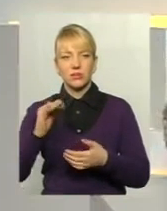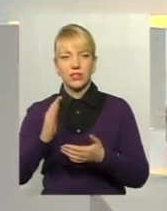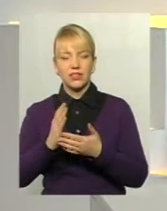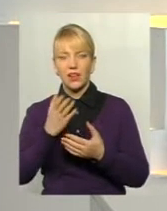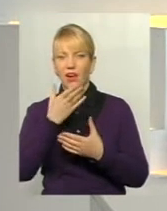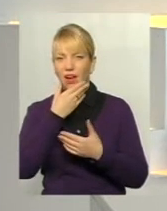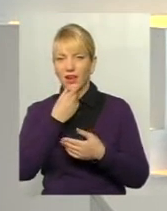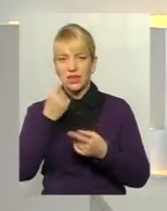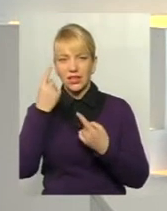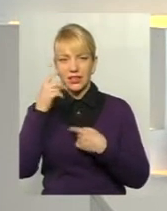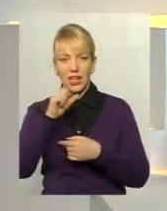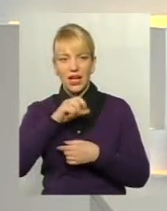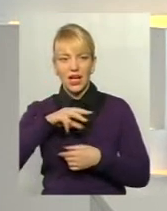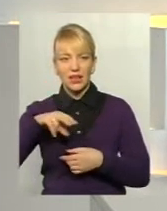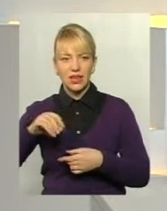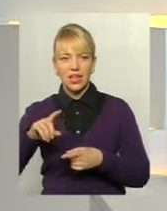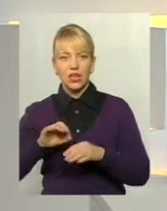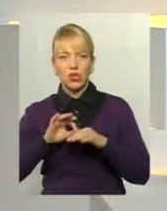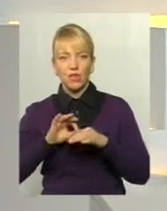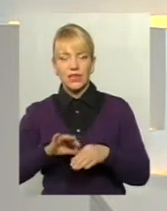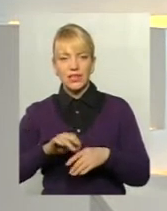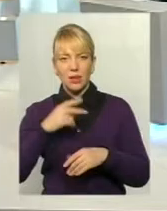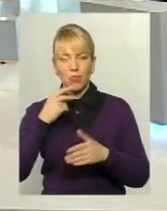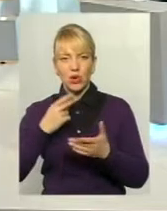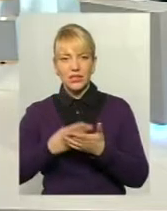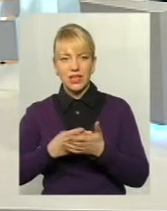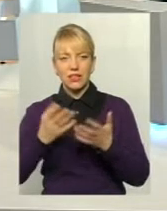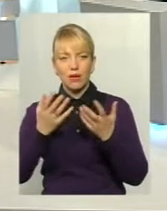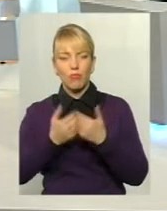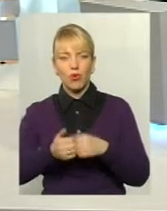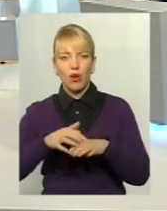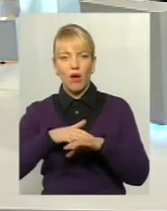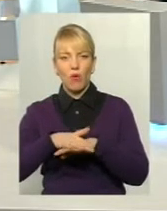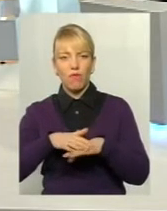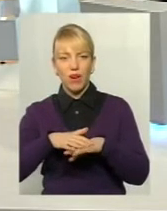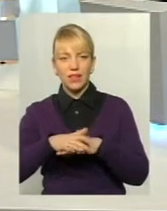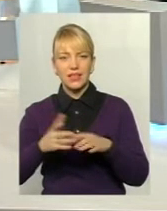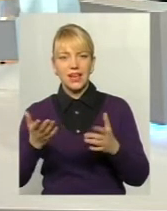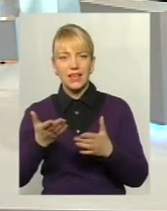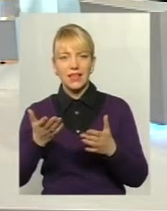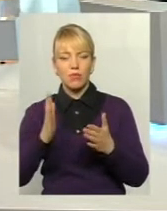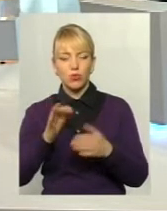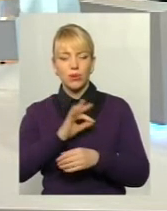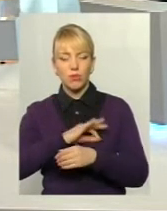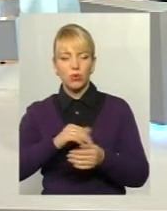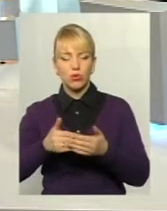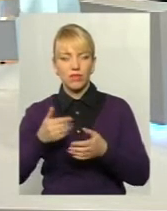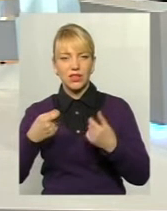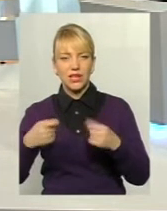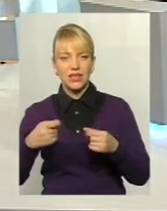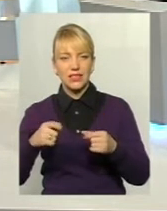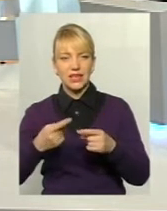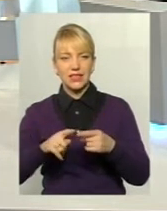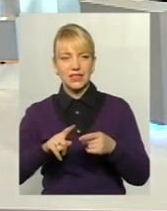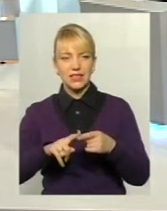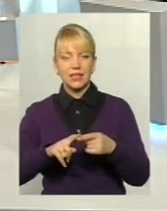ідея, так, але довести, показати, прорахувати, який той прибуток буде від реалізації її